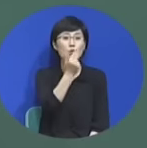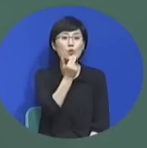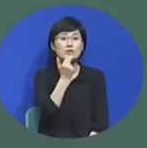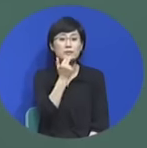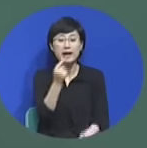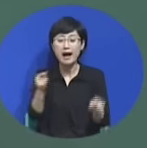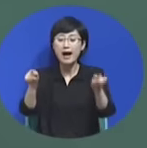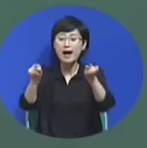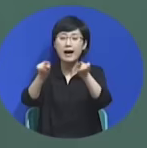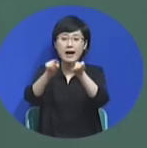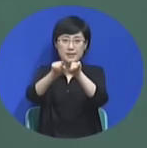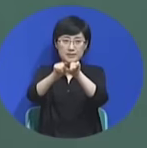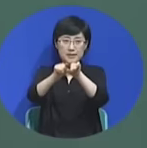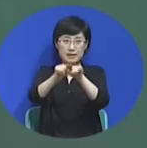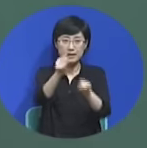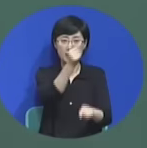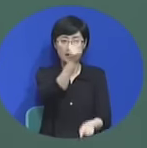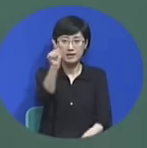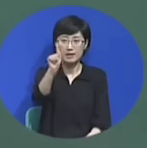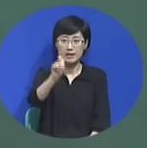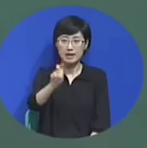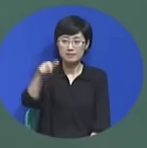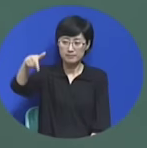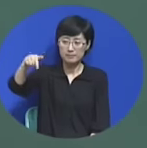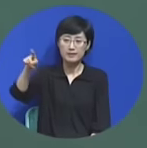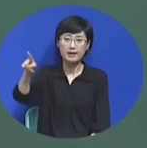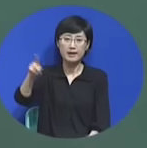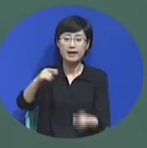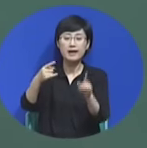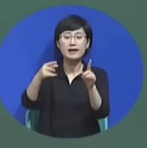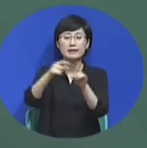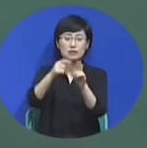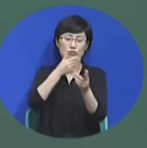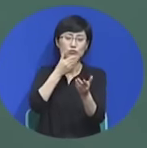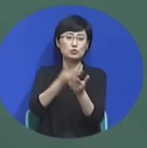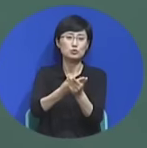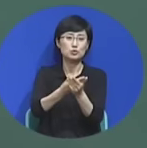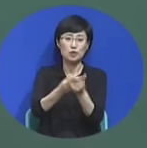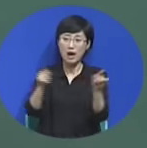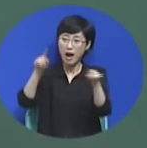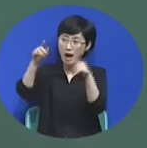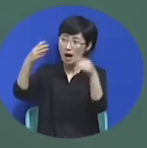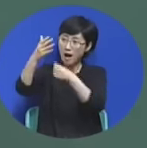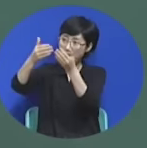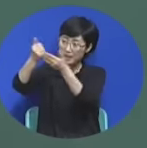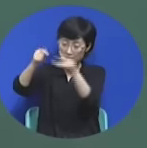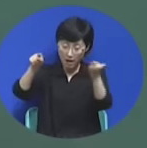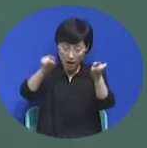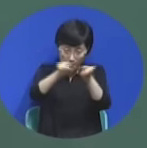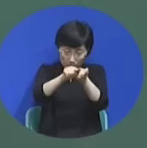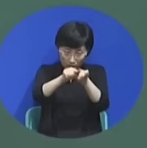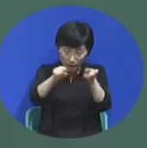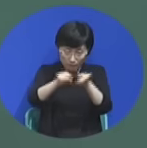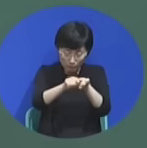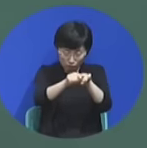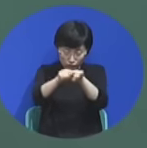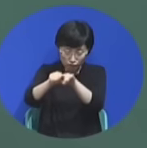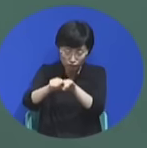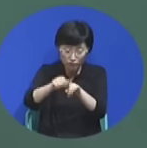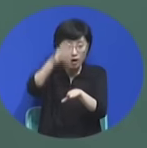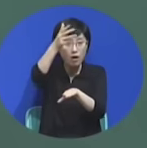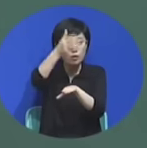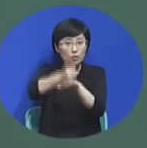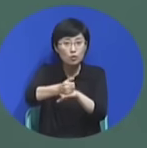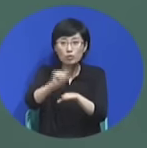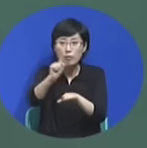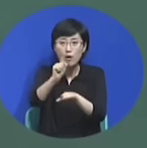因耶和华与约瑟同在。 자, 그 함께 하시는 그 결과가 뭡니까? 那同在的这个结果是什么？ 형통입니다. 是顺利。 근데 우리가 알고는 형통은